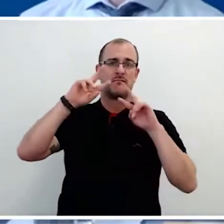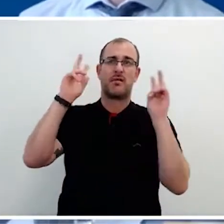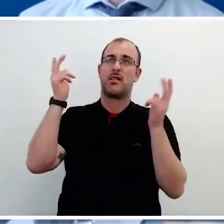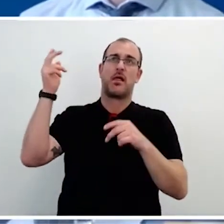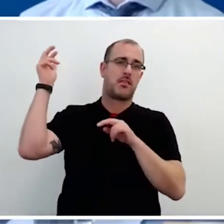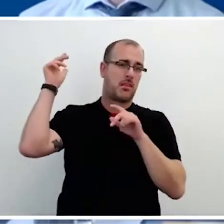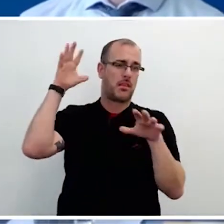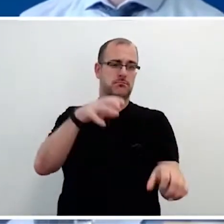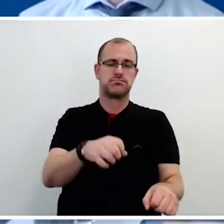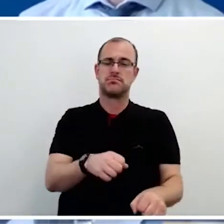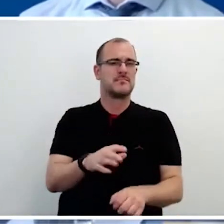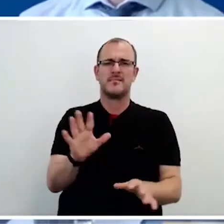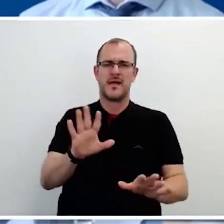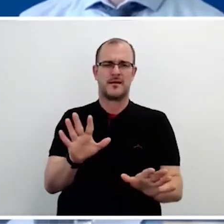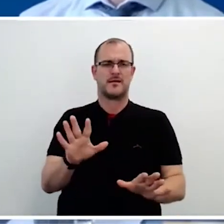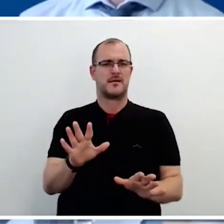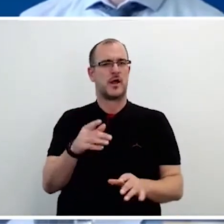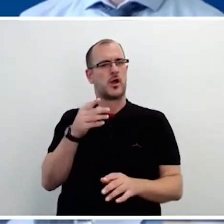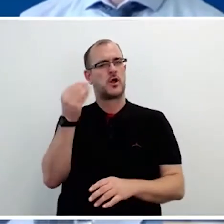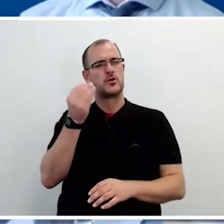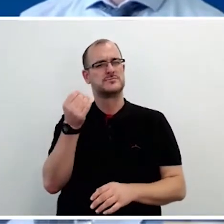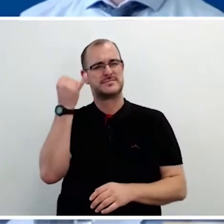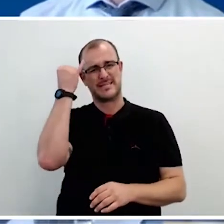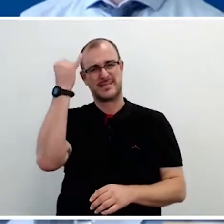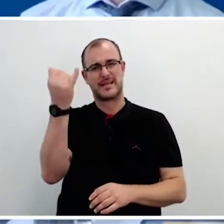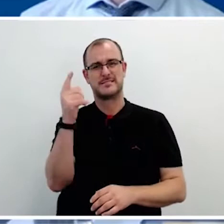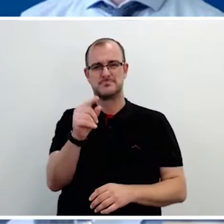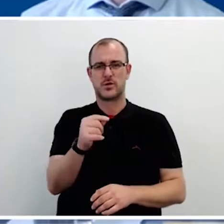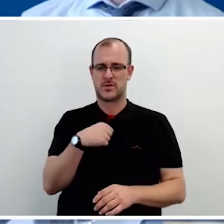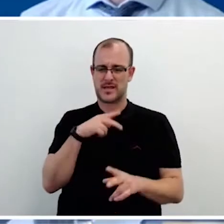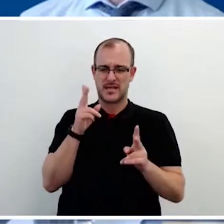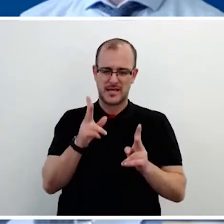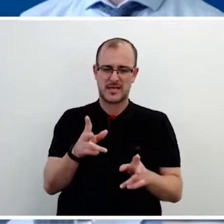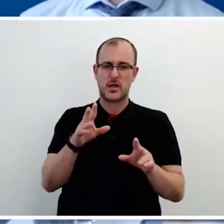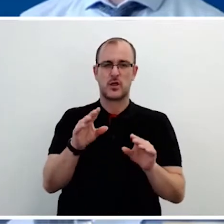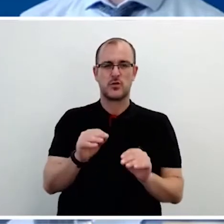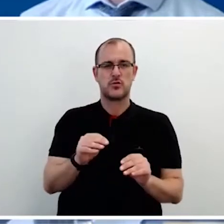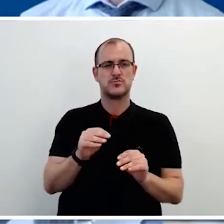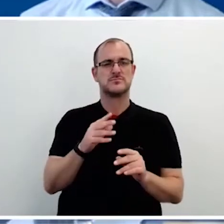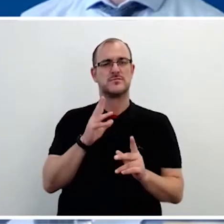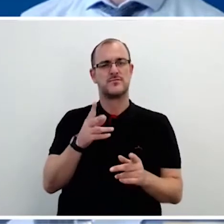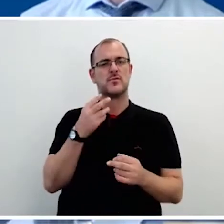zukommt und uns überrollen wird. Nein, künstliche Intelligenz ist die Nutzung